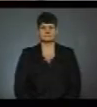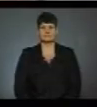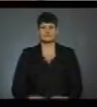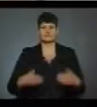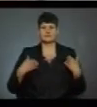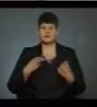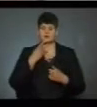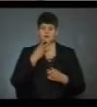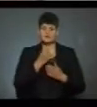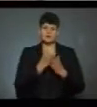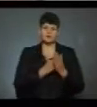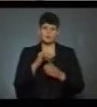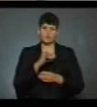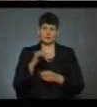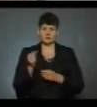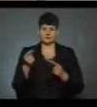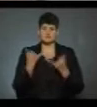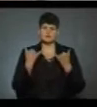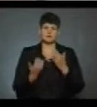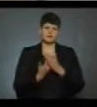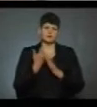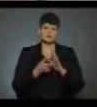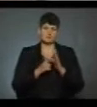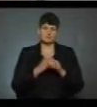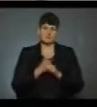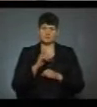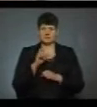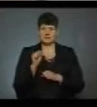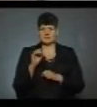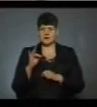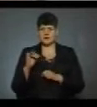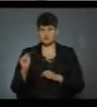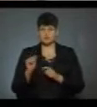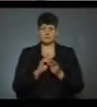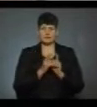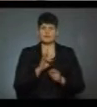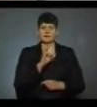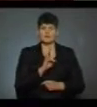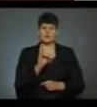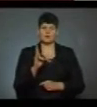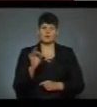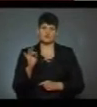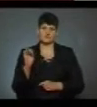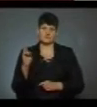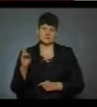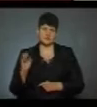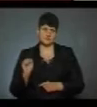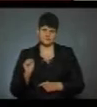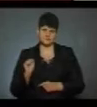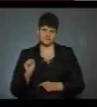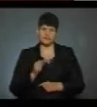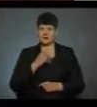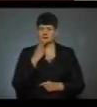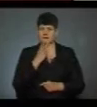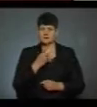Вітаю глядачів телеканалу ЮА Тернопіль. В ефірі новини. У студії Богдана Сарабун, сурдопереклад Надія Коцовська. Дивіться